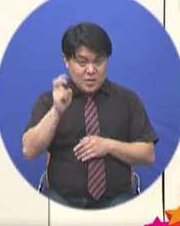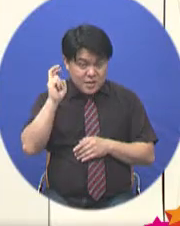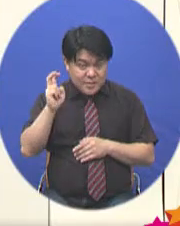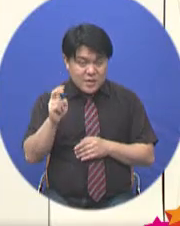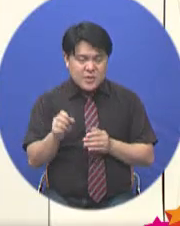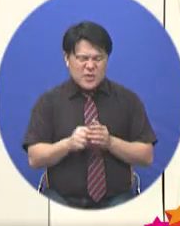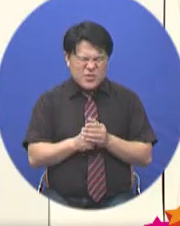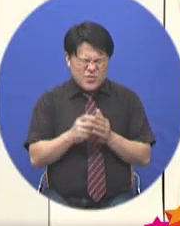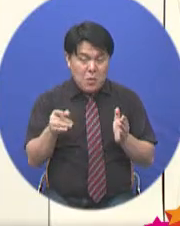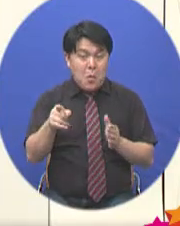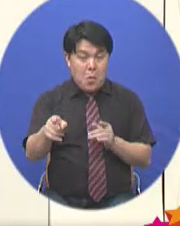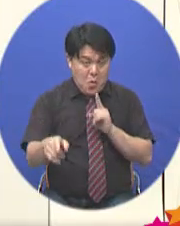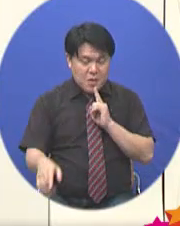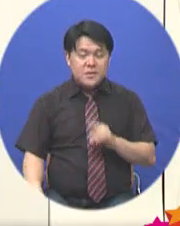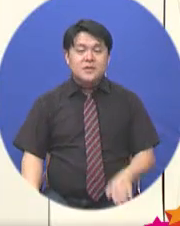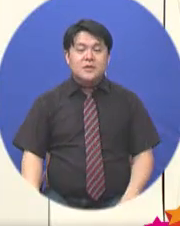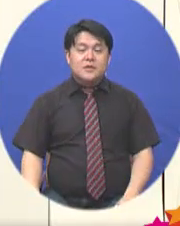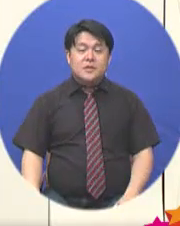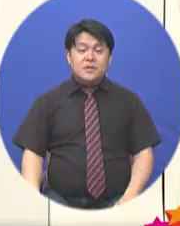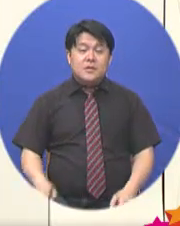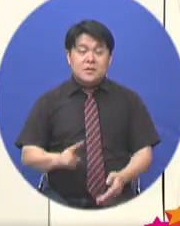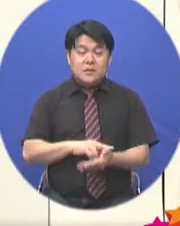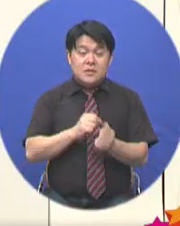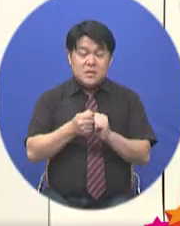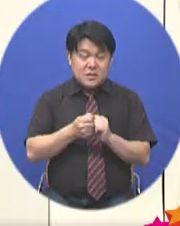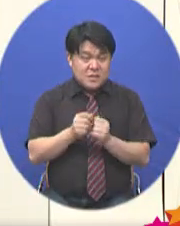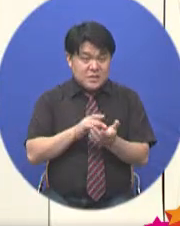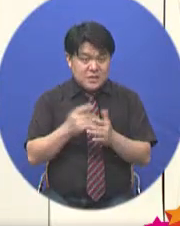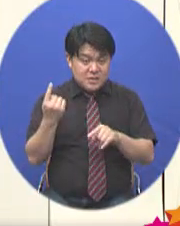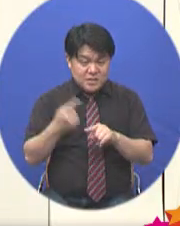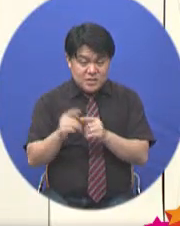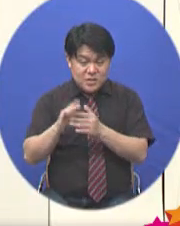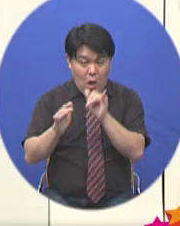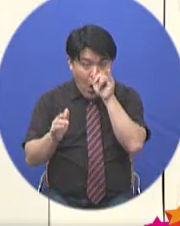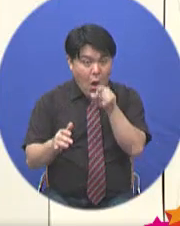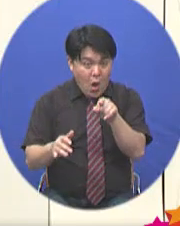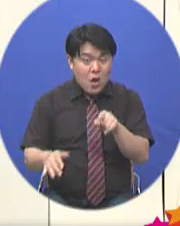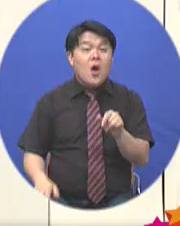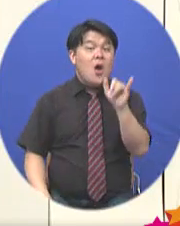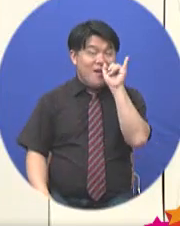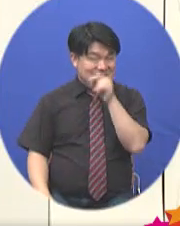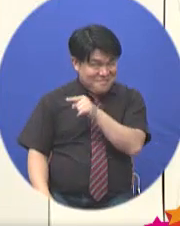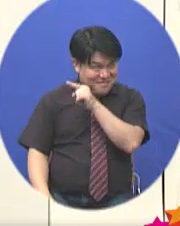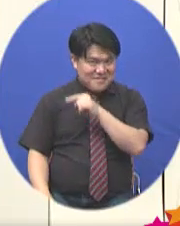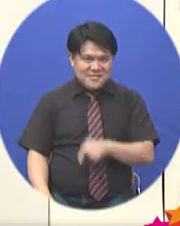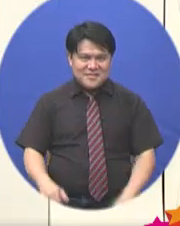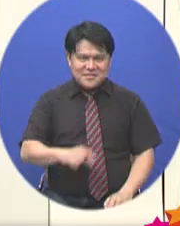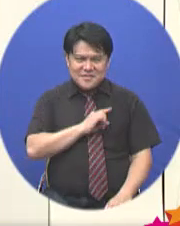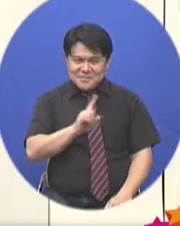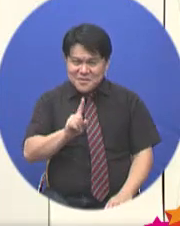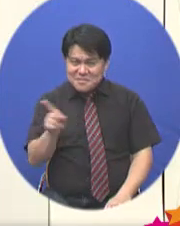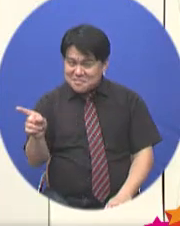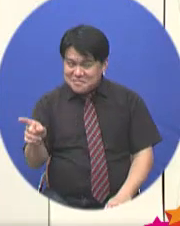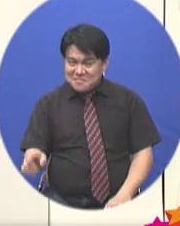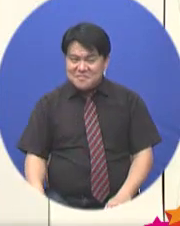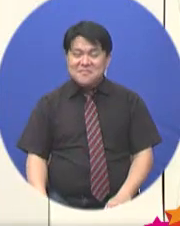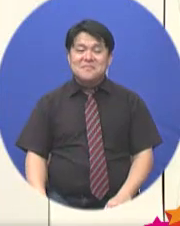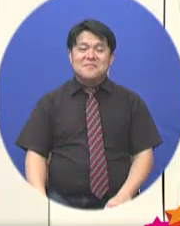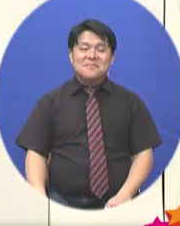요즘 난리더라고 이 노래가. 저 보약 같은 친구분 계신가요? 예, 있습니다. 오, 전화물 여쭤봐도